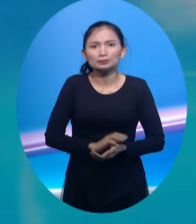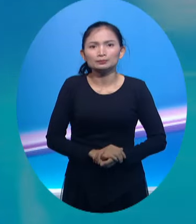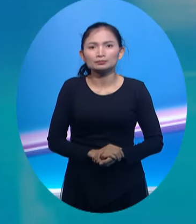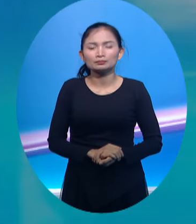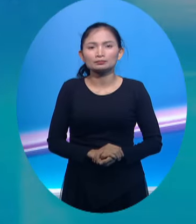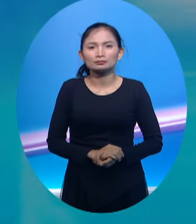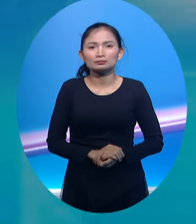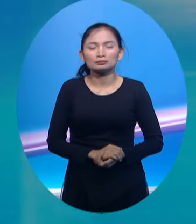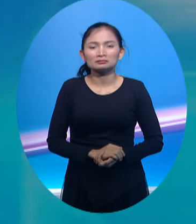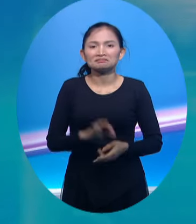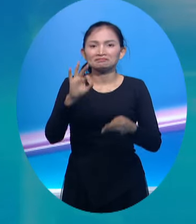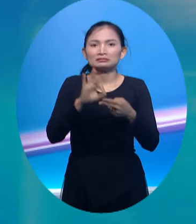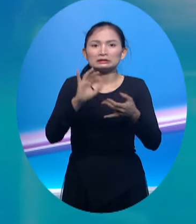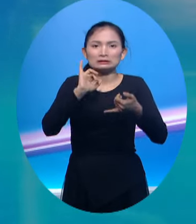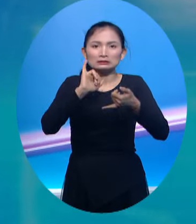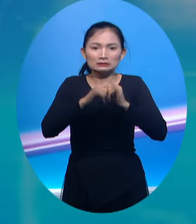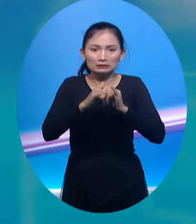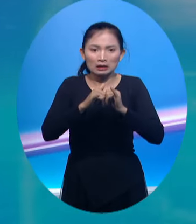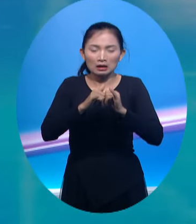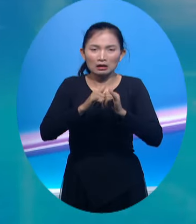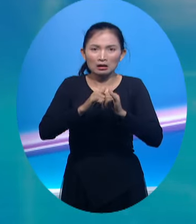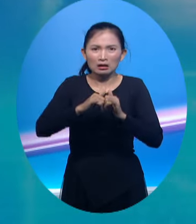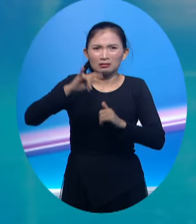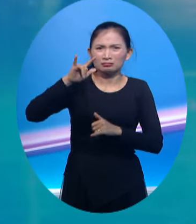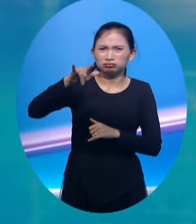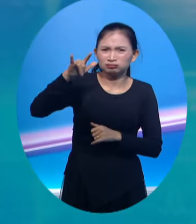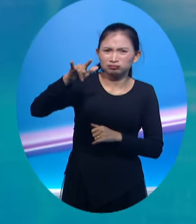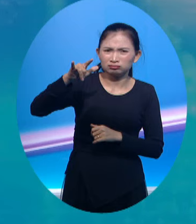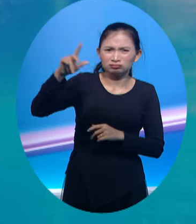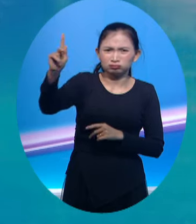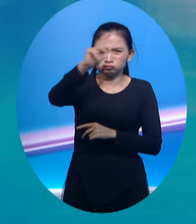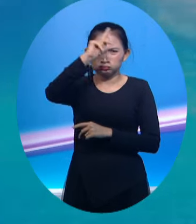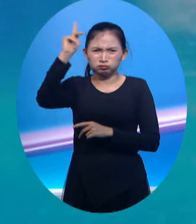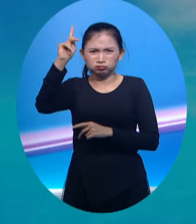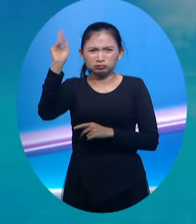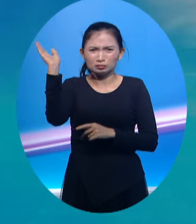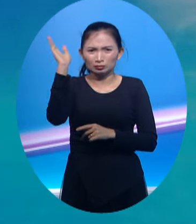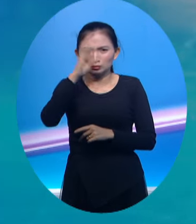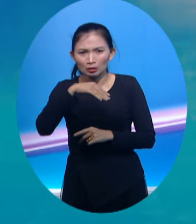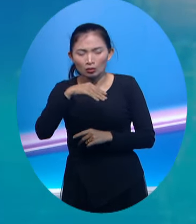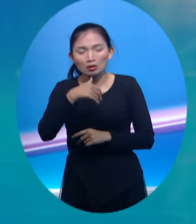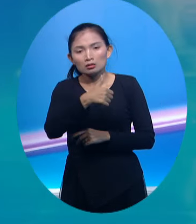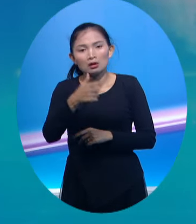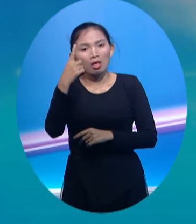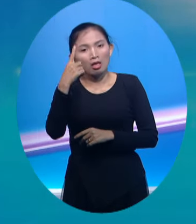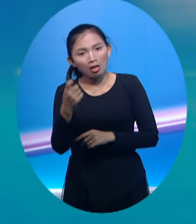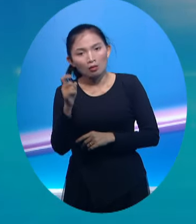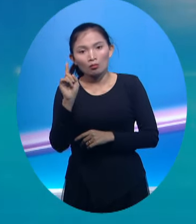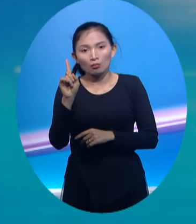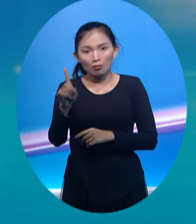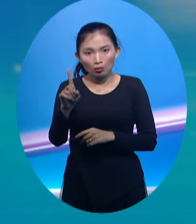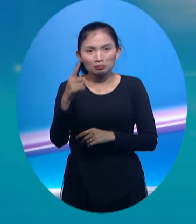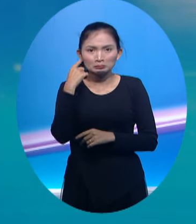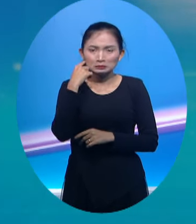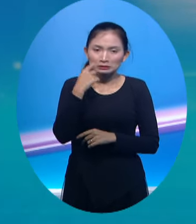sự cố liên quan tới máy bay gặp nhiều nhiễu động không khí khiến một người thiệt mạng và hơn 70 người bị thương qua hãng hàng không Singapore